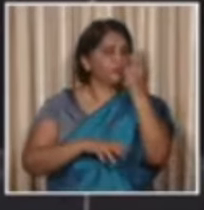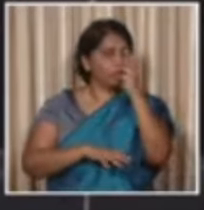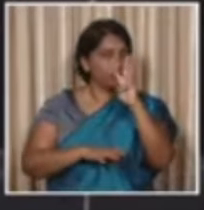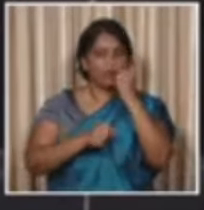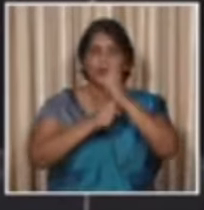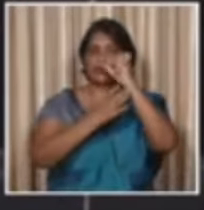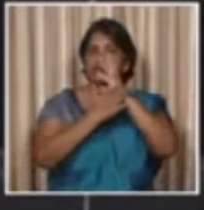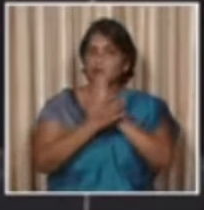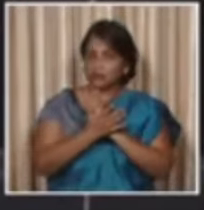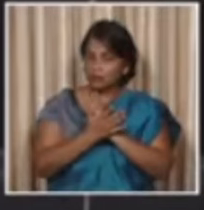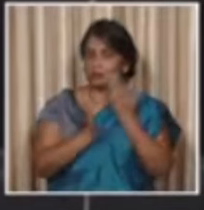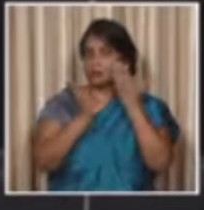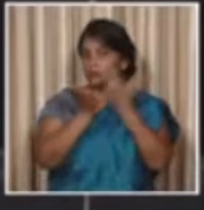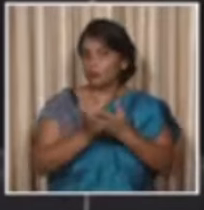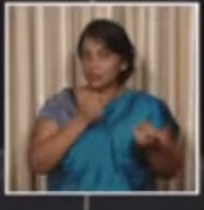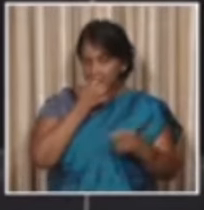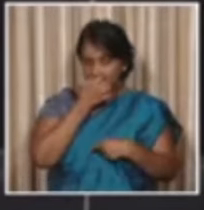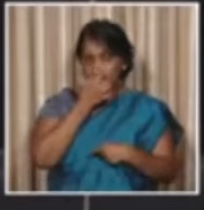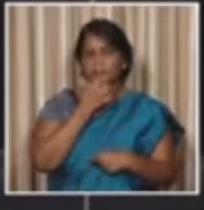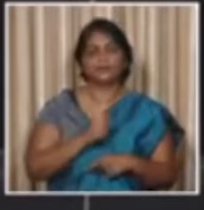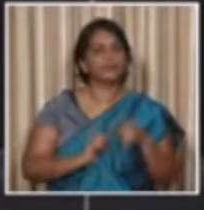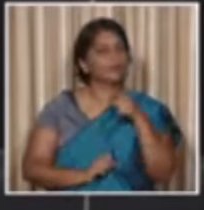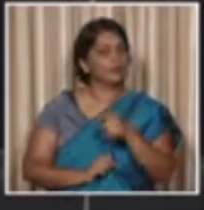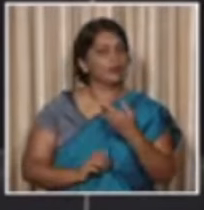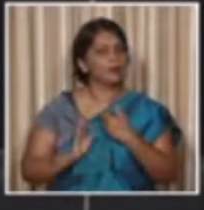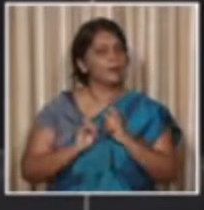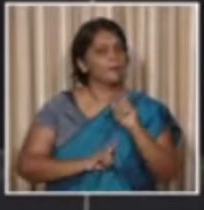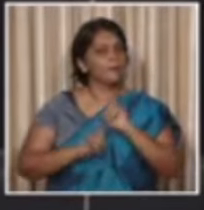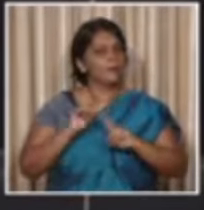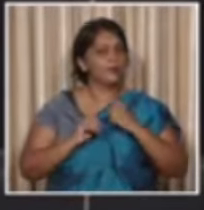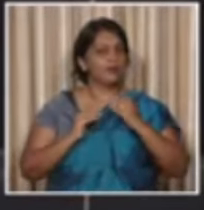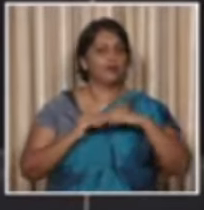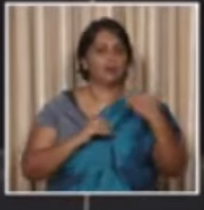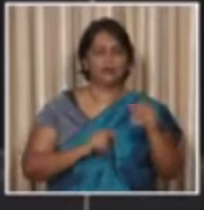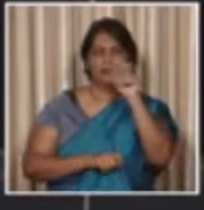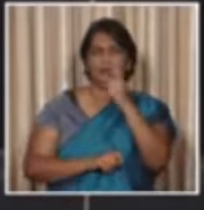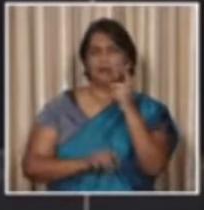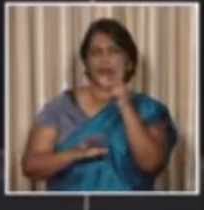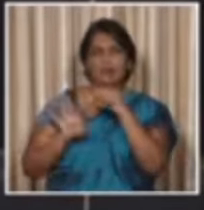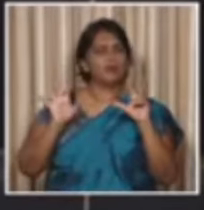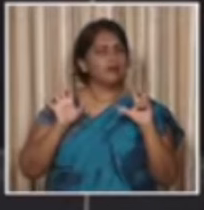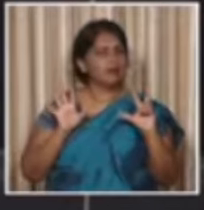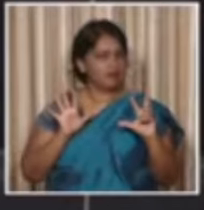13 වෙනි ආණ්ඩුක්‍රම ව්‍යවස්ථාව ගෙනාපු දවස. එදා අපි පාර්ලිමේන්තුවේ යහපැත්තේ හිටියේ ටික දෙනා 8 දෙනා.